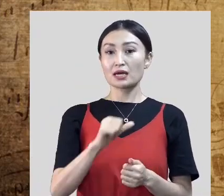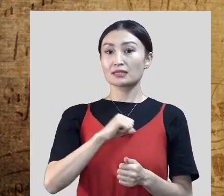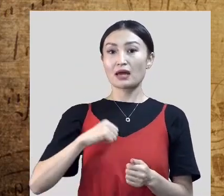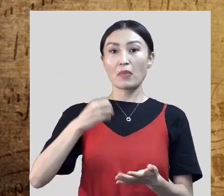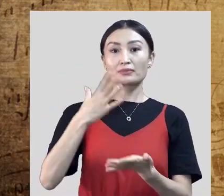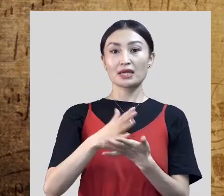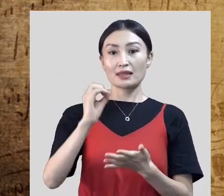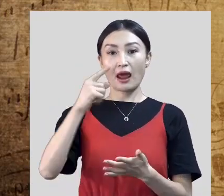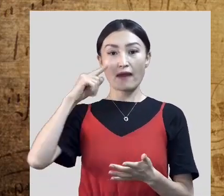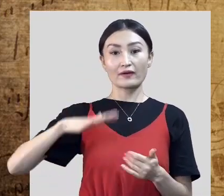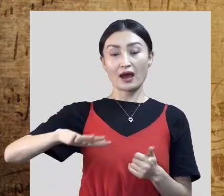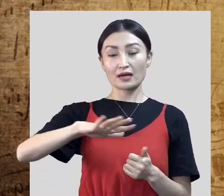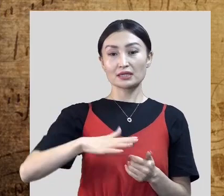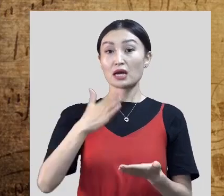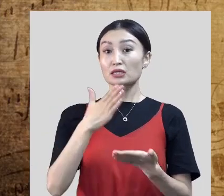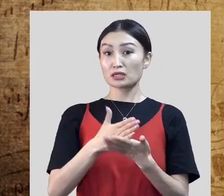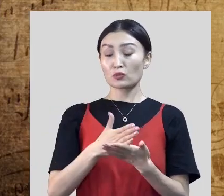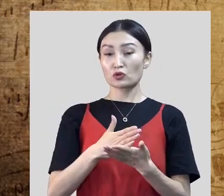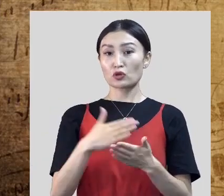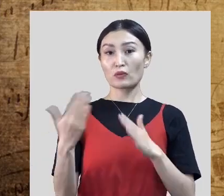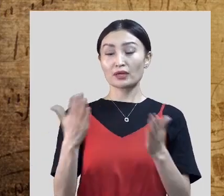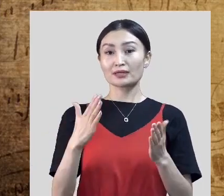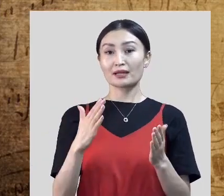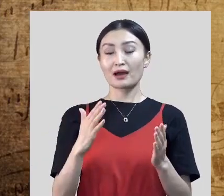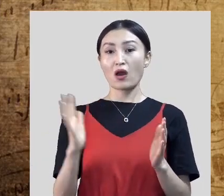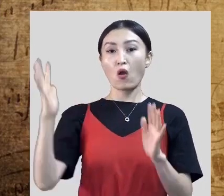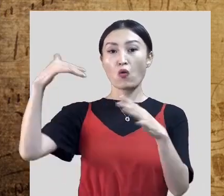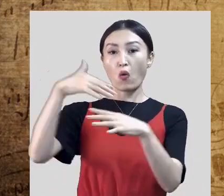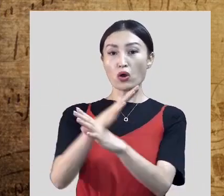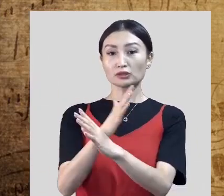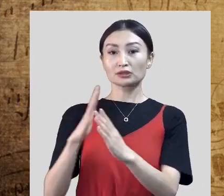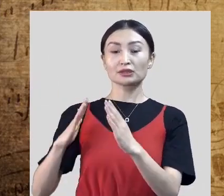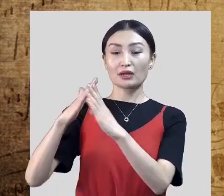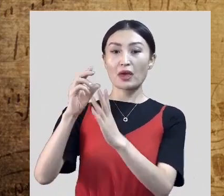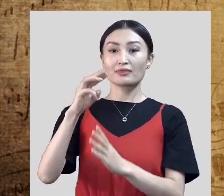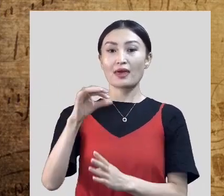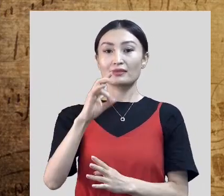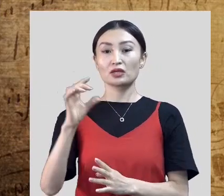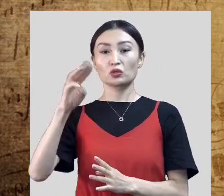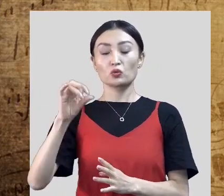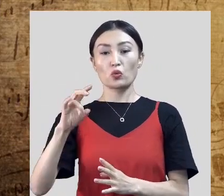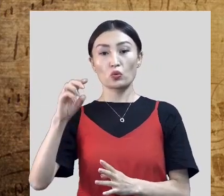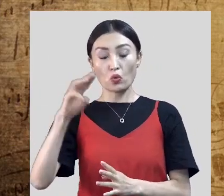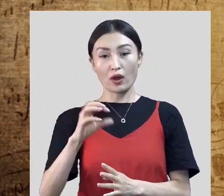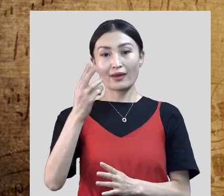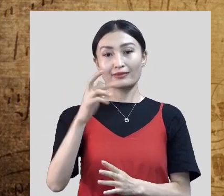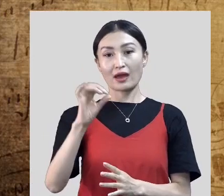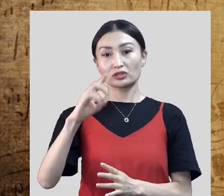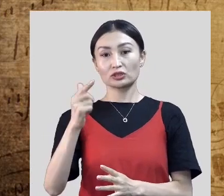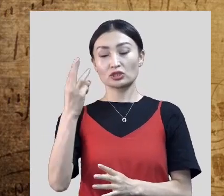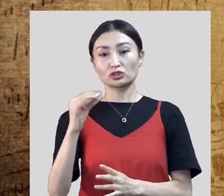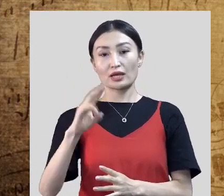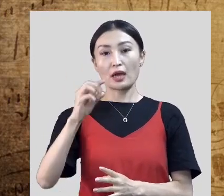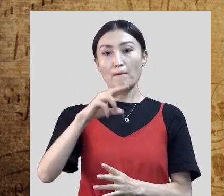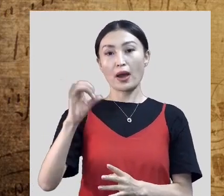самом центре Евразии. Расположен в пределах систем горных хребтов Тенгерто, Тяньшаня и